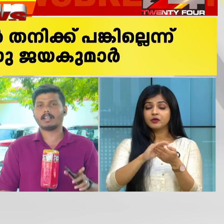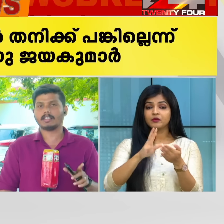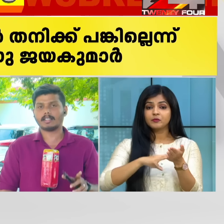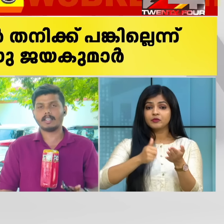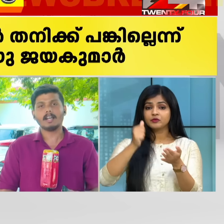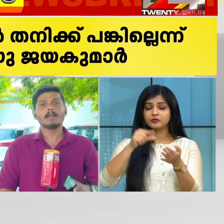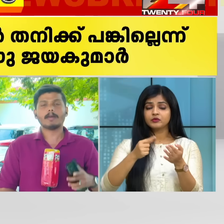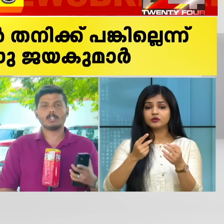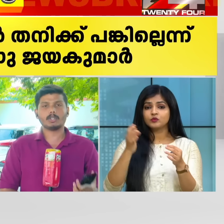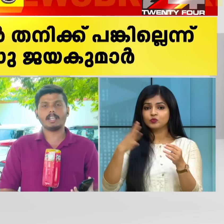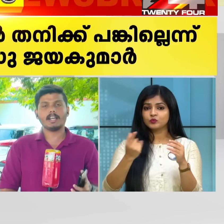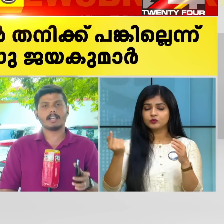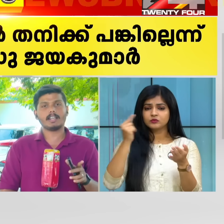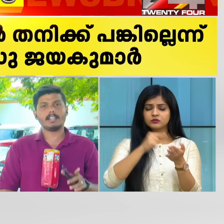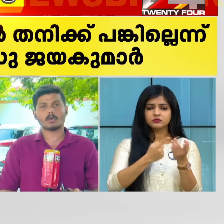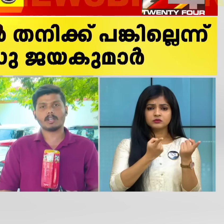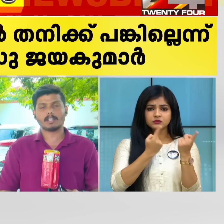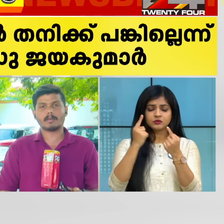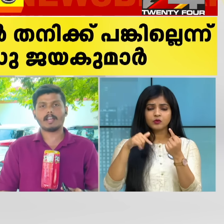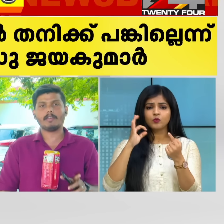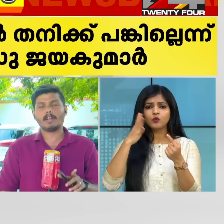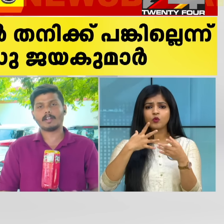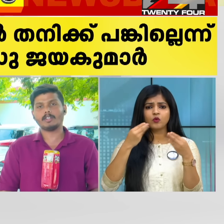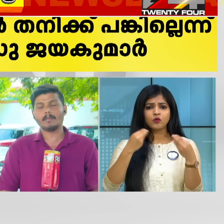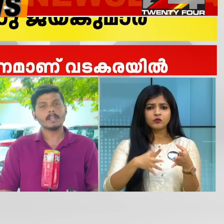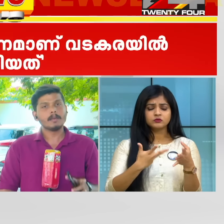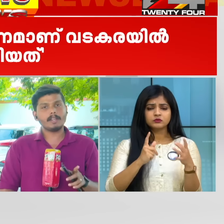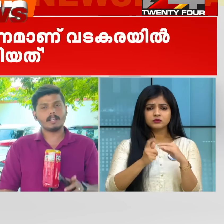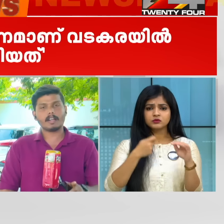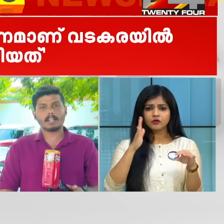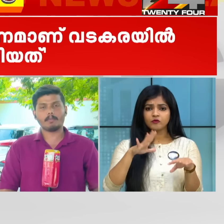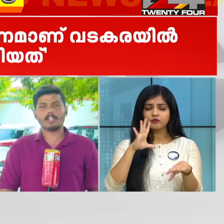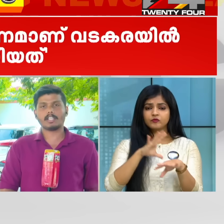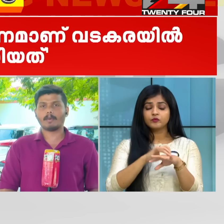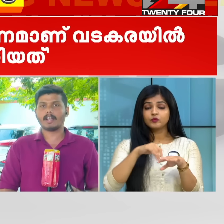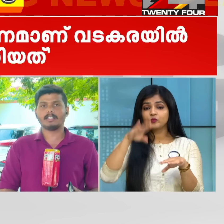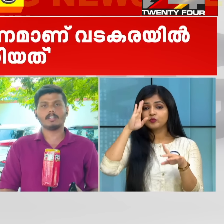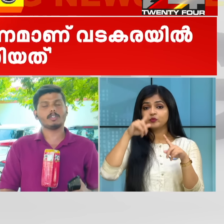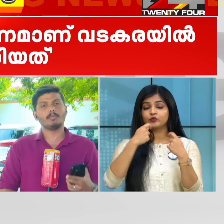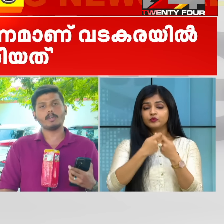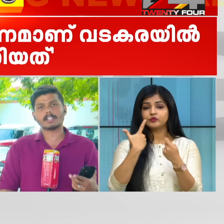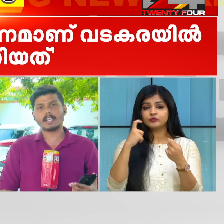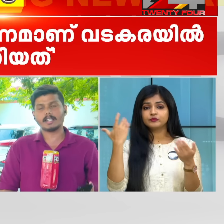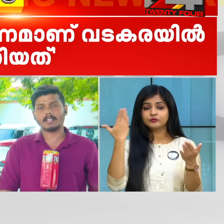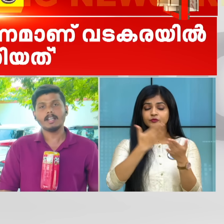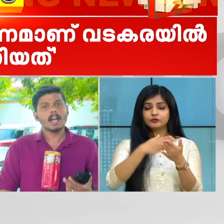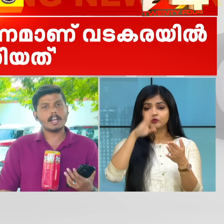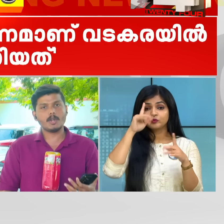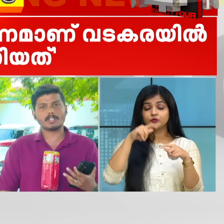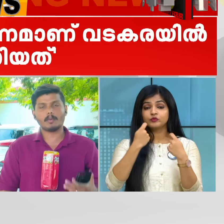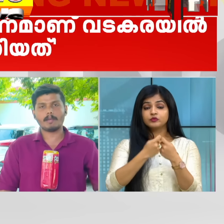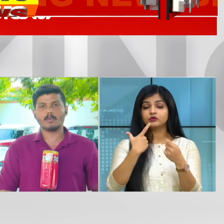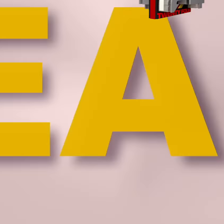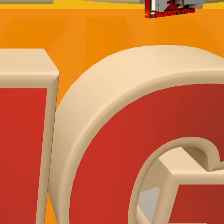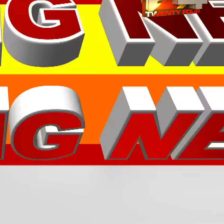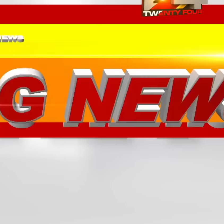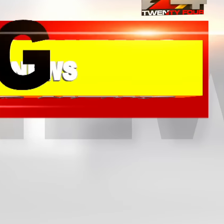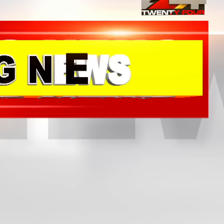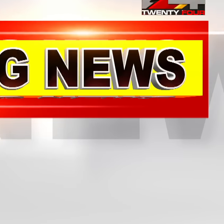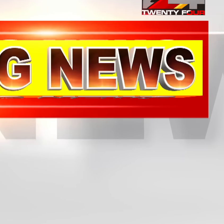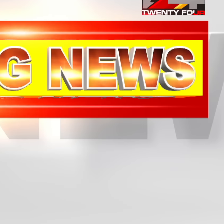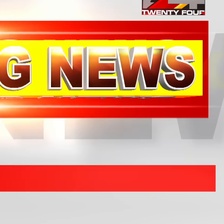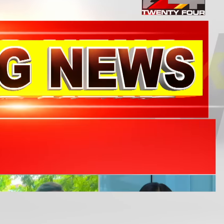നടത്തിയ പരിശോധനയിലാണ് ഈ സ്വർണം നഷ്ടമായ വിവരം അറിയുന്നതും പിന്നീട് വടകര പോലീസിൽ പരാതി നൽകുന്നതും പോലീസ് കേസെടുത്ത് അന്വേഷണവുമായി മുന്നോട്ട് പോവുകയും